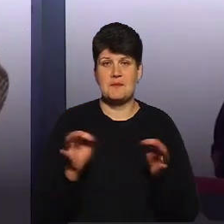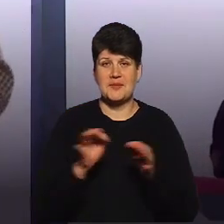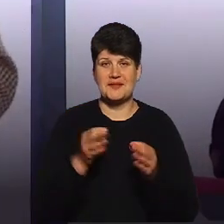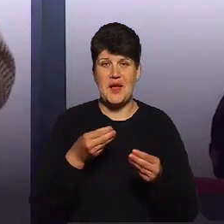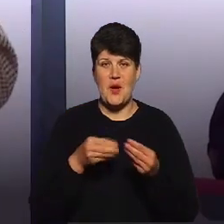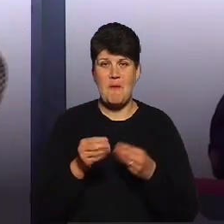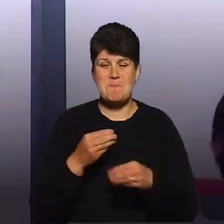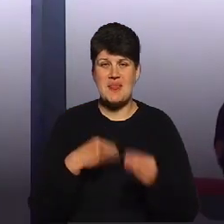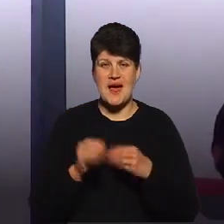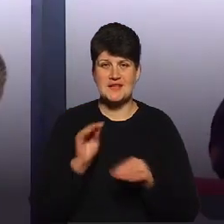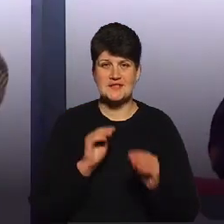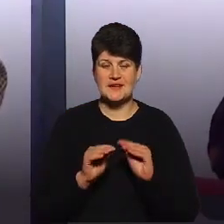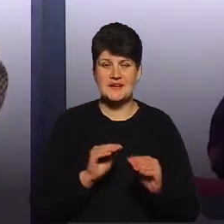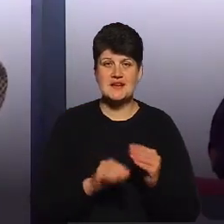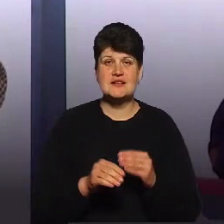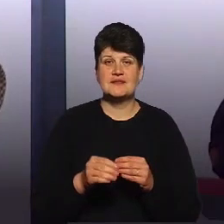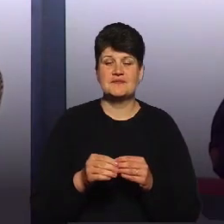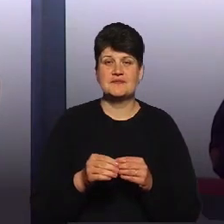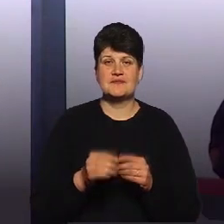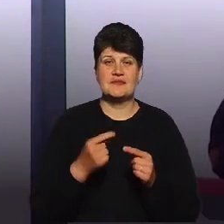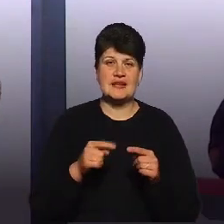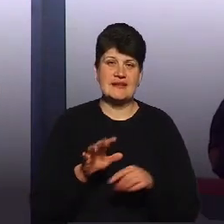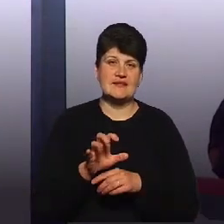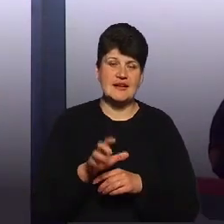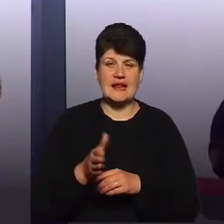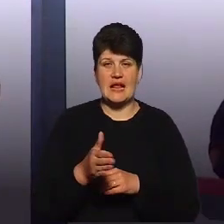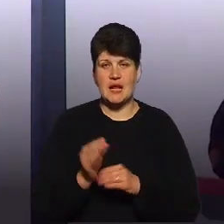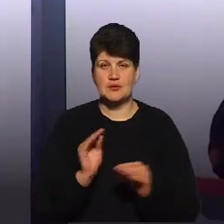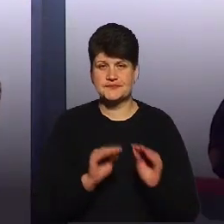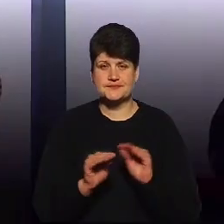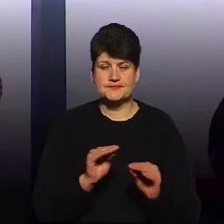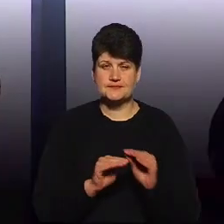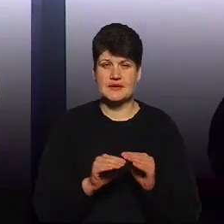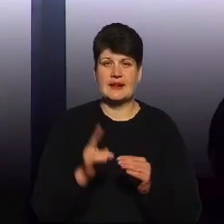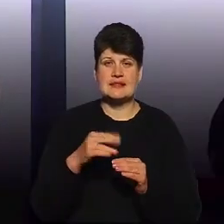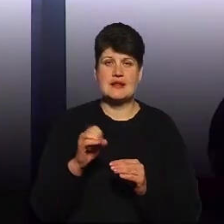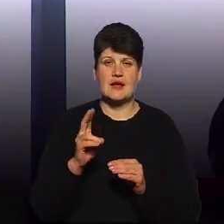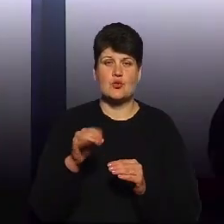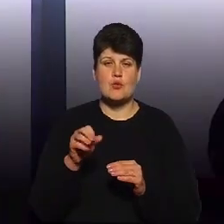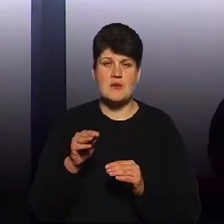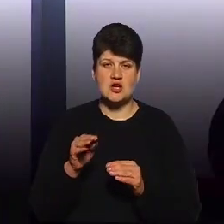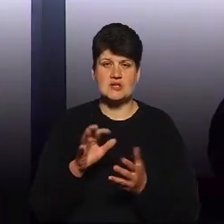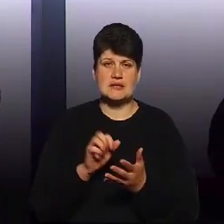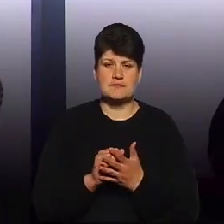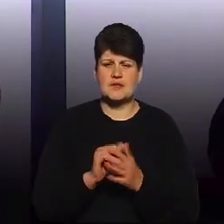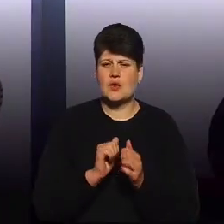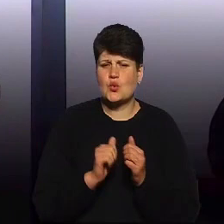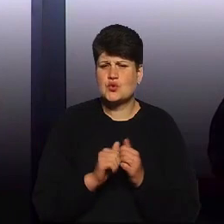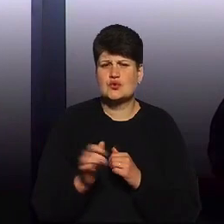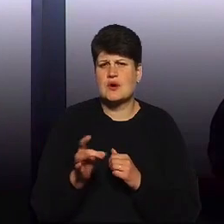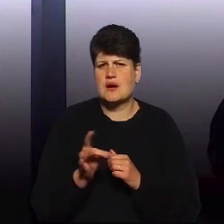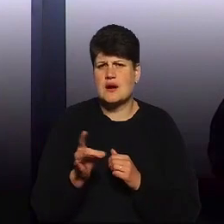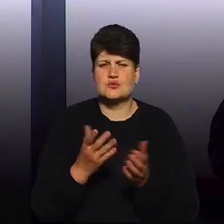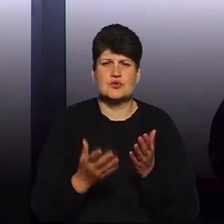там різні такі тваринок чи рибок складали. Потім декупажем займалися. Ну, кожного разу, якщо дітки